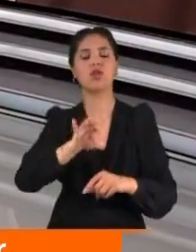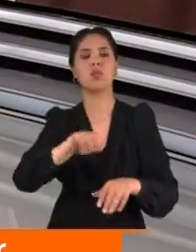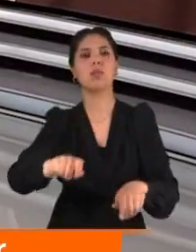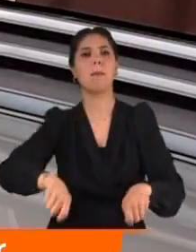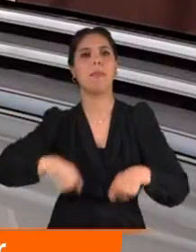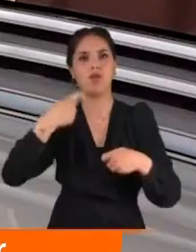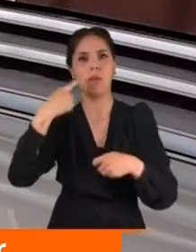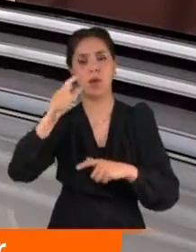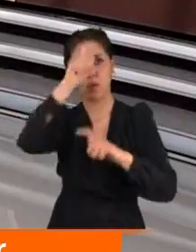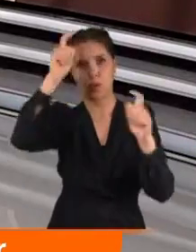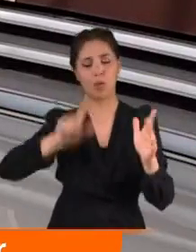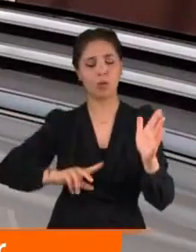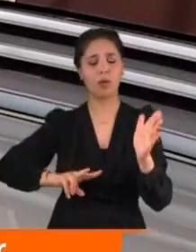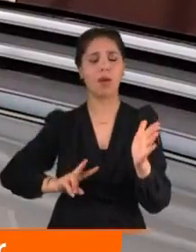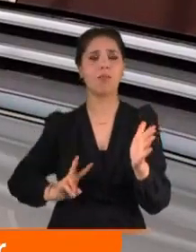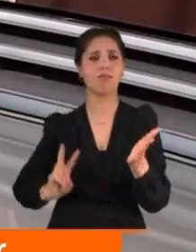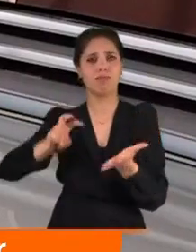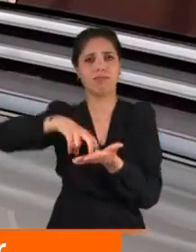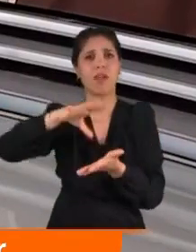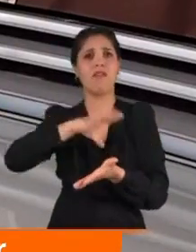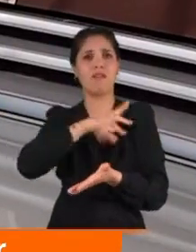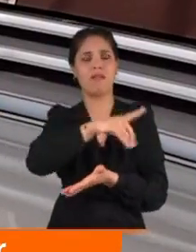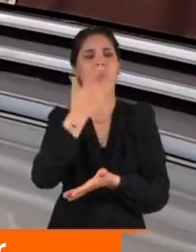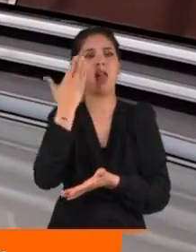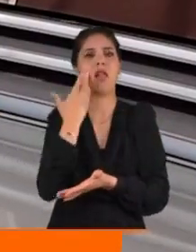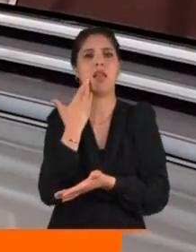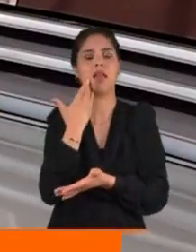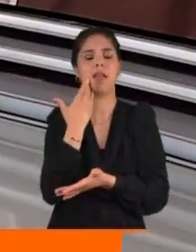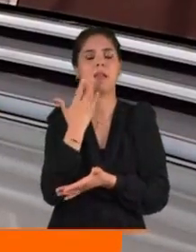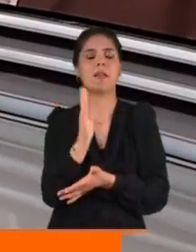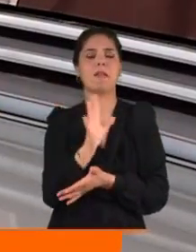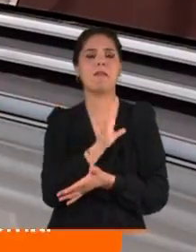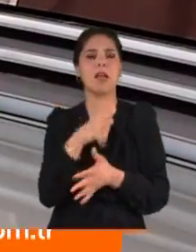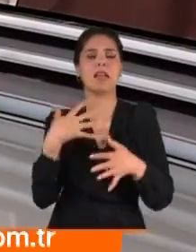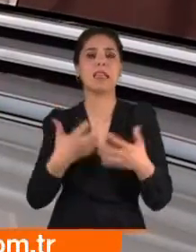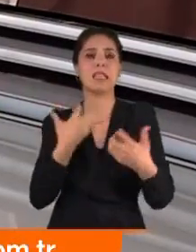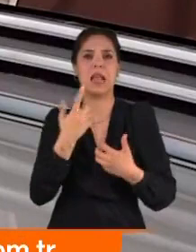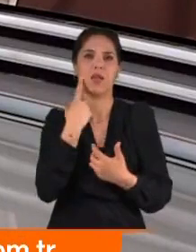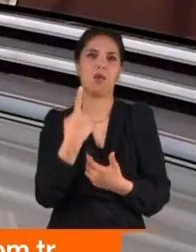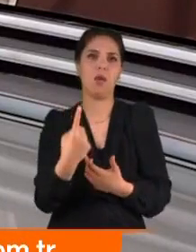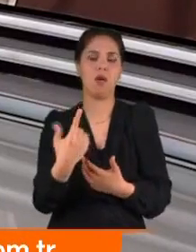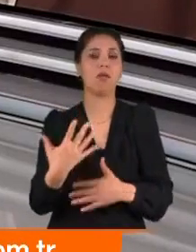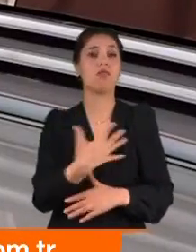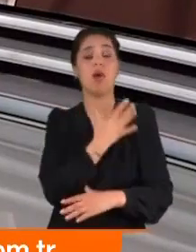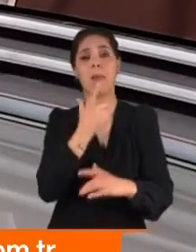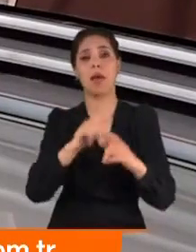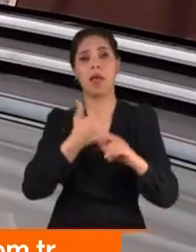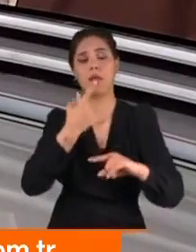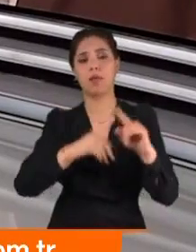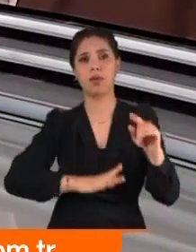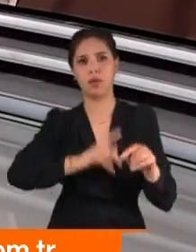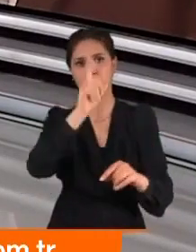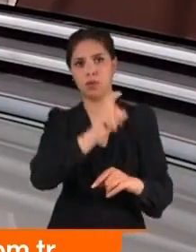giyip Türkiye'nin yükselişini tırnaklarını yiyerek izlemeye başlamışlardır cümlesini de ekledi ayrıca konuşmasında. CHP Genel Başkanı Kemal